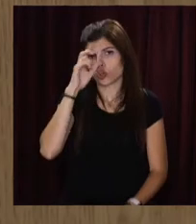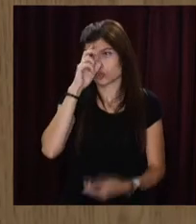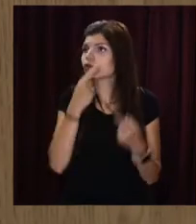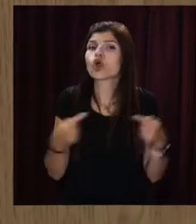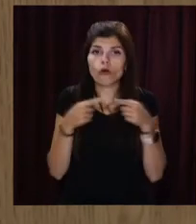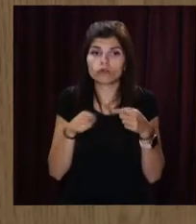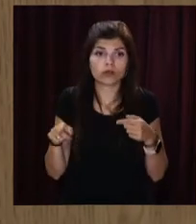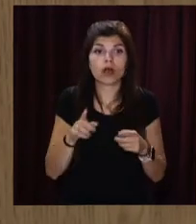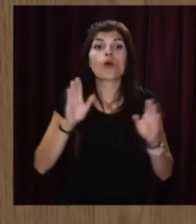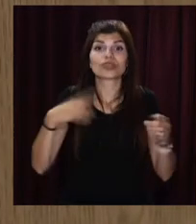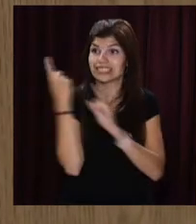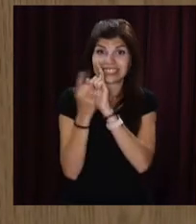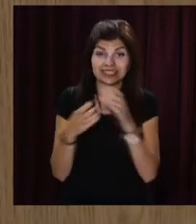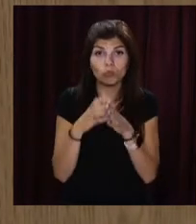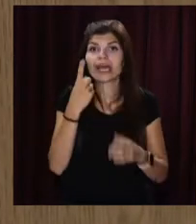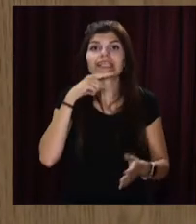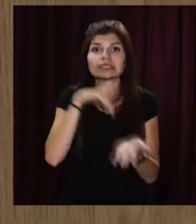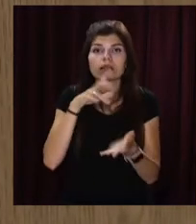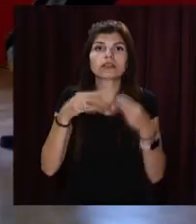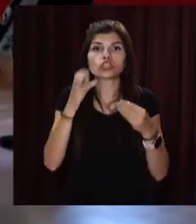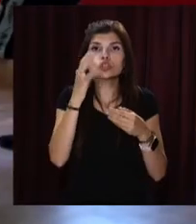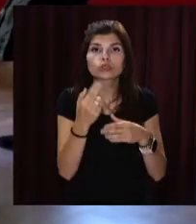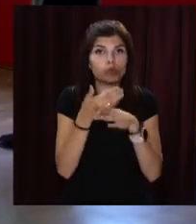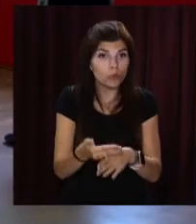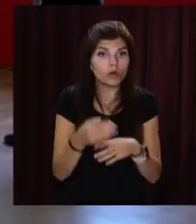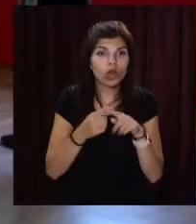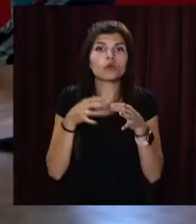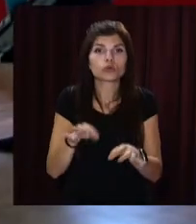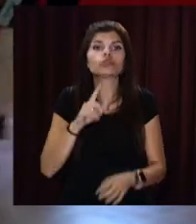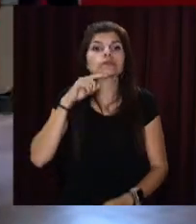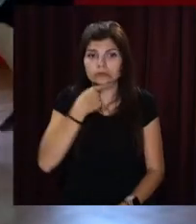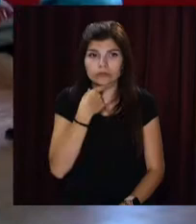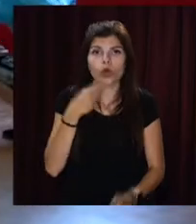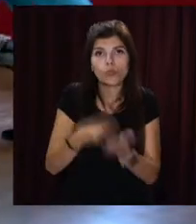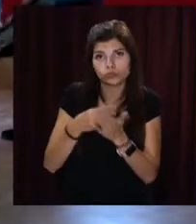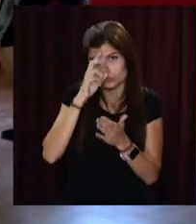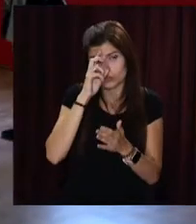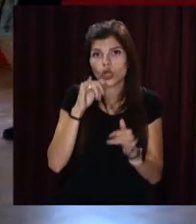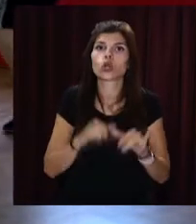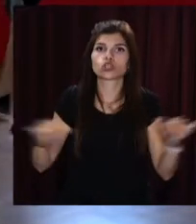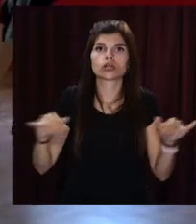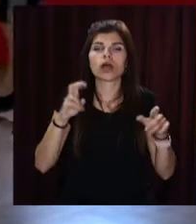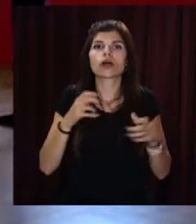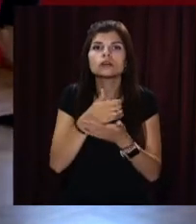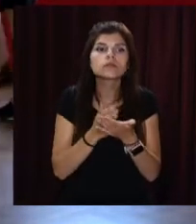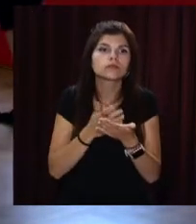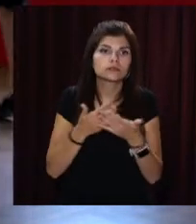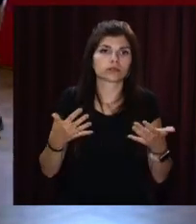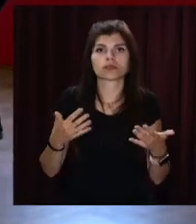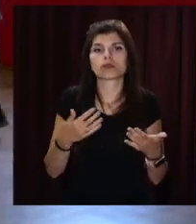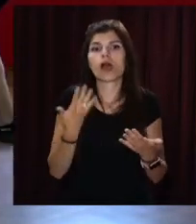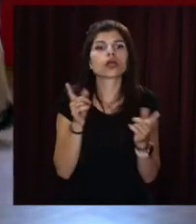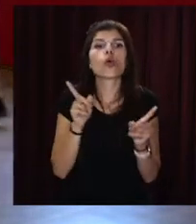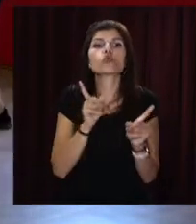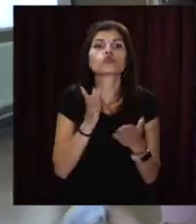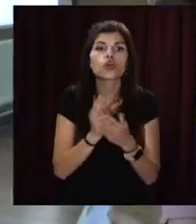з'явиться єдиний центр надання соціальних послуг. Це дозволить заощаджувати бюджетні кошти та розширити спектр послуг. Зокрема, до вже